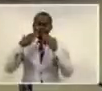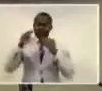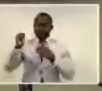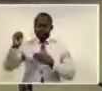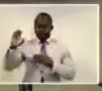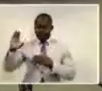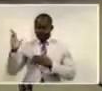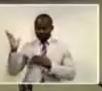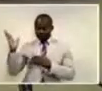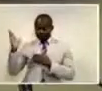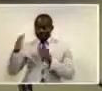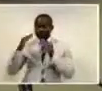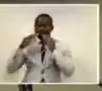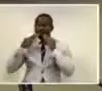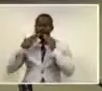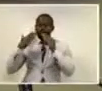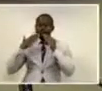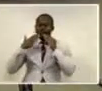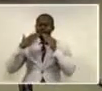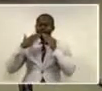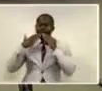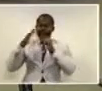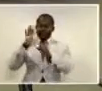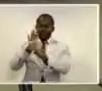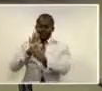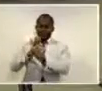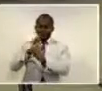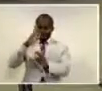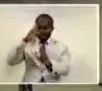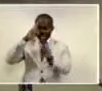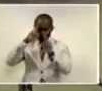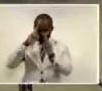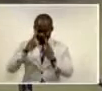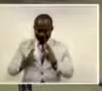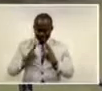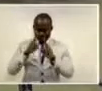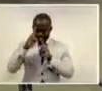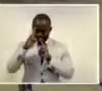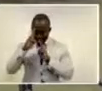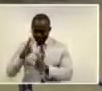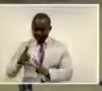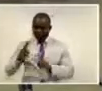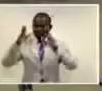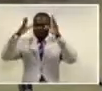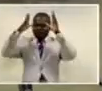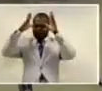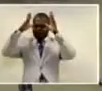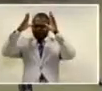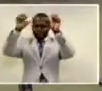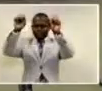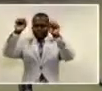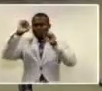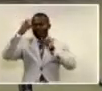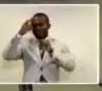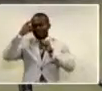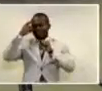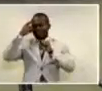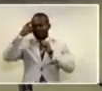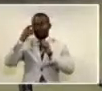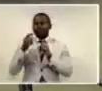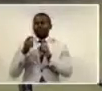nyakubahwa Perezida wa Repubulika. Uyu ni umunezero abaturage b'akarere ka Rubavu na